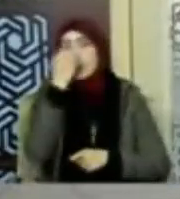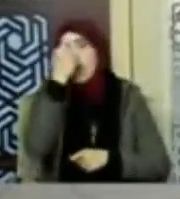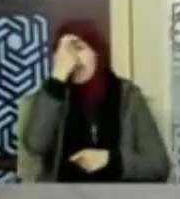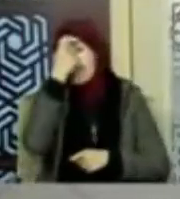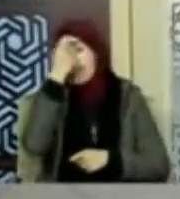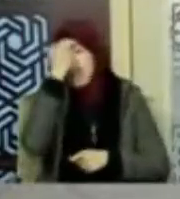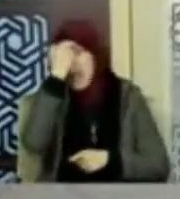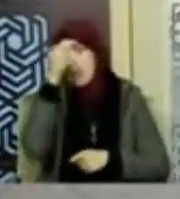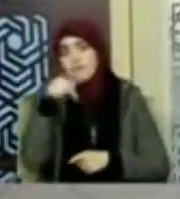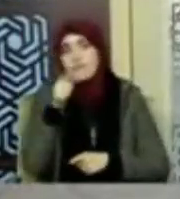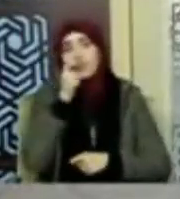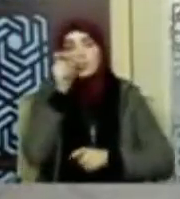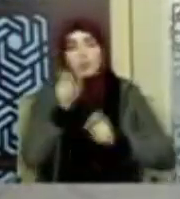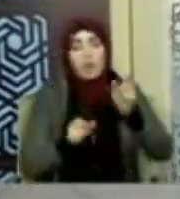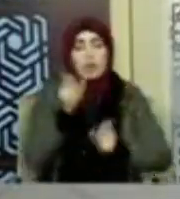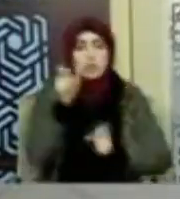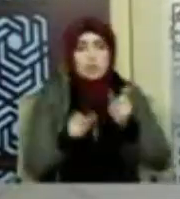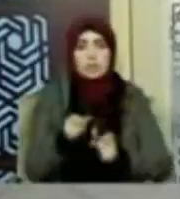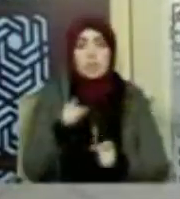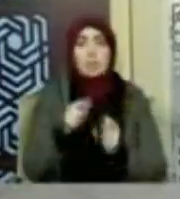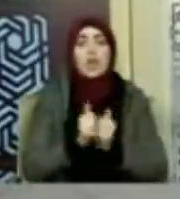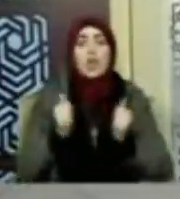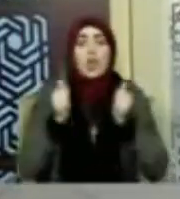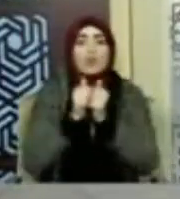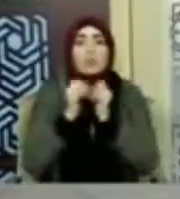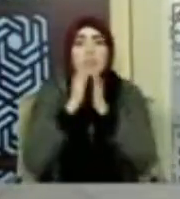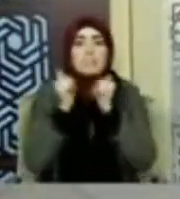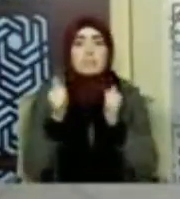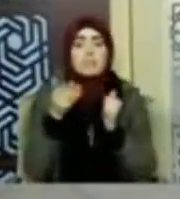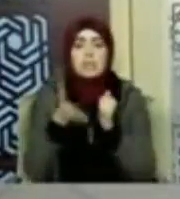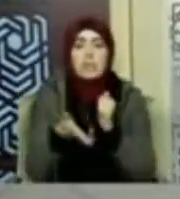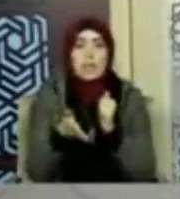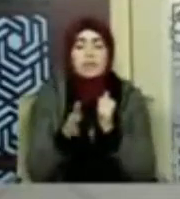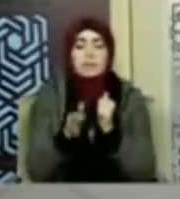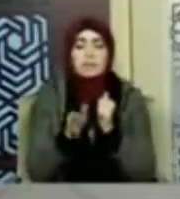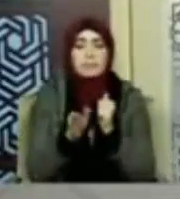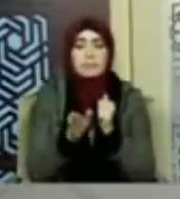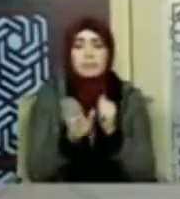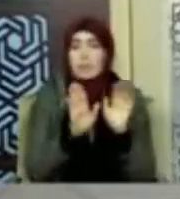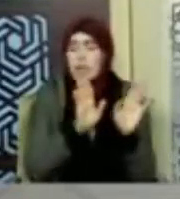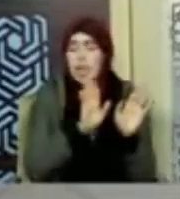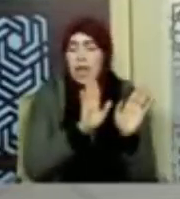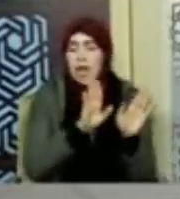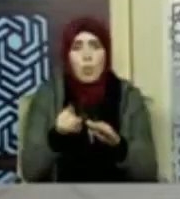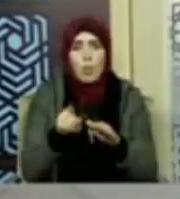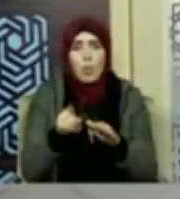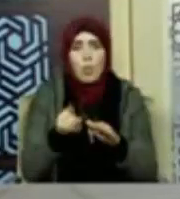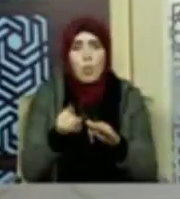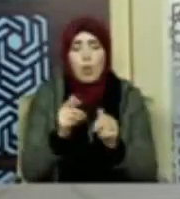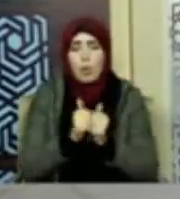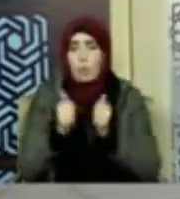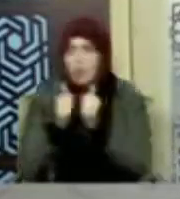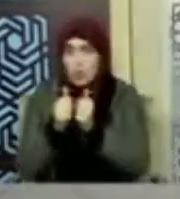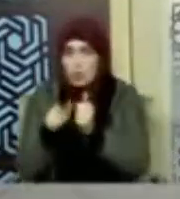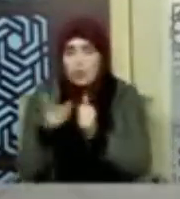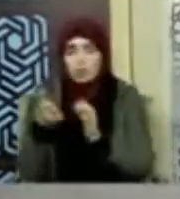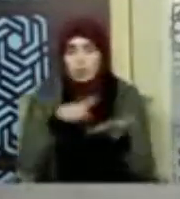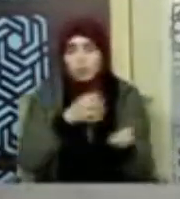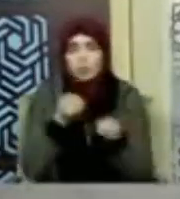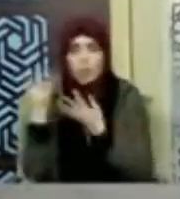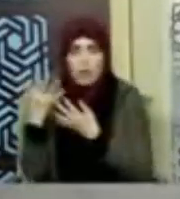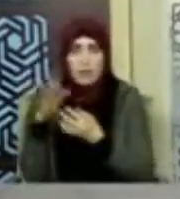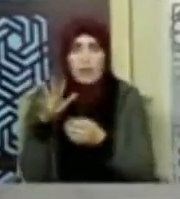الآلاف من الأسر المصرية، سواء من أسر الشهداء وذويهم أم